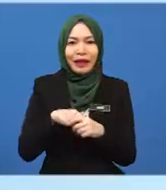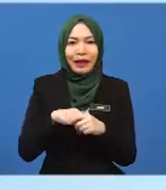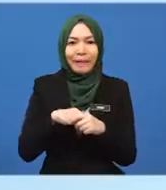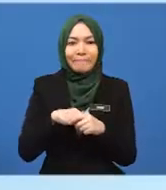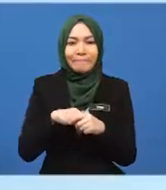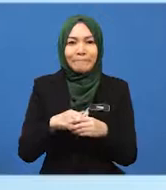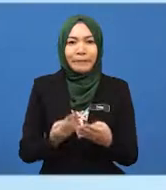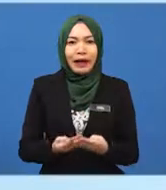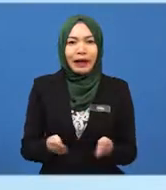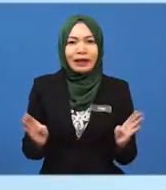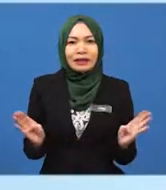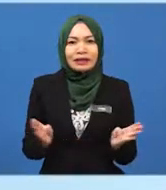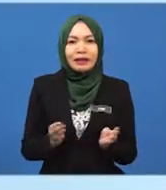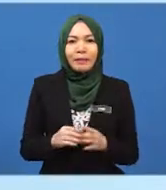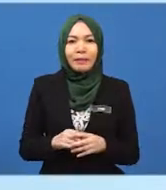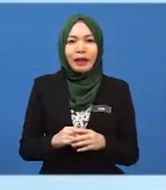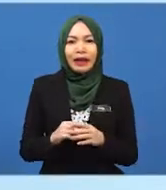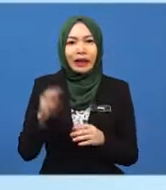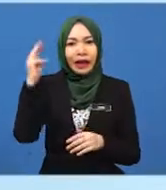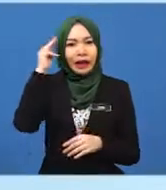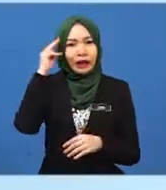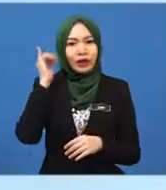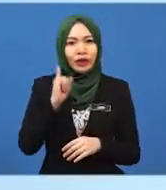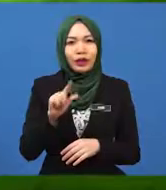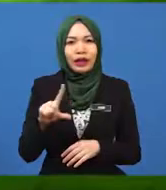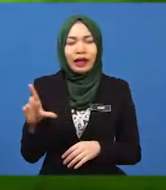ialah dan adalah.